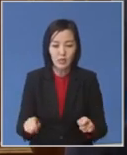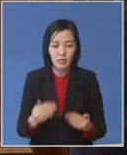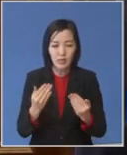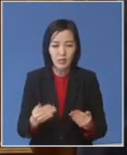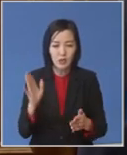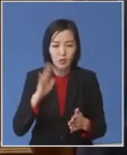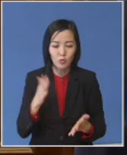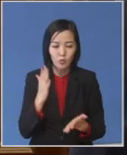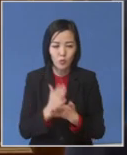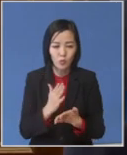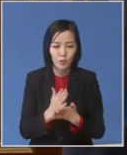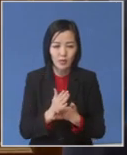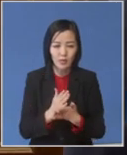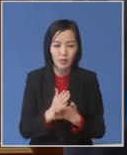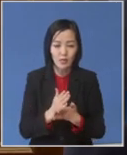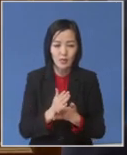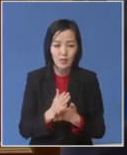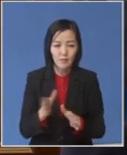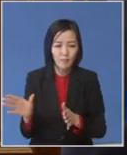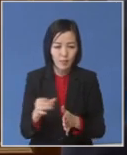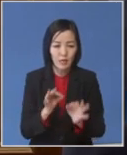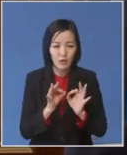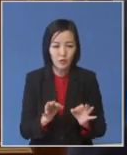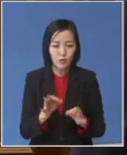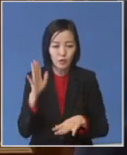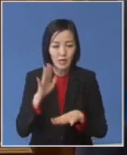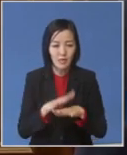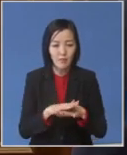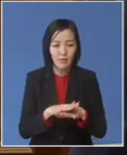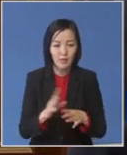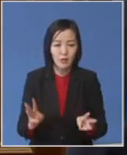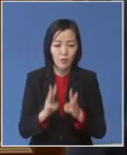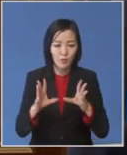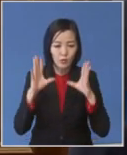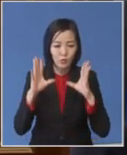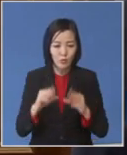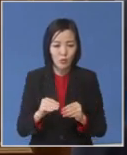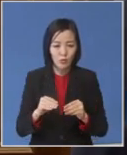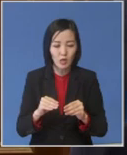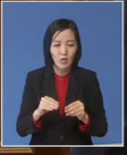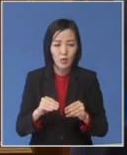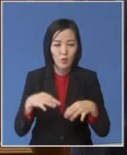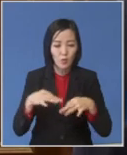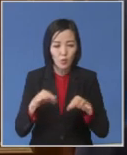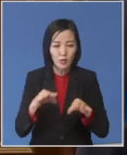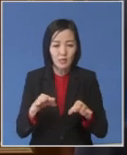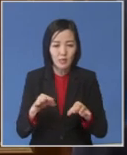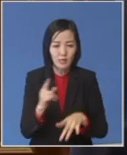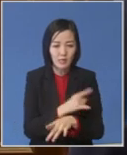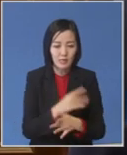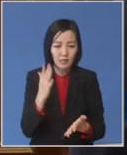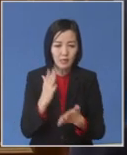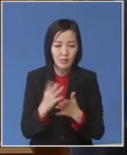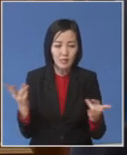бірақ бастапқыда емес, өз жолымен кетіп жатыр. Әкім айтқандай, өрт сөндіруші көліктері кезекшілік етуде. Керек болған жағдайда